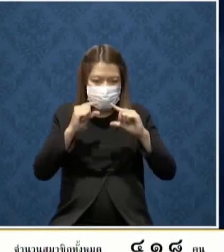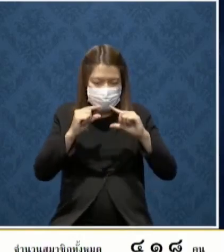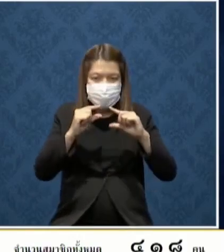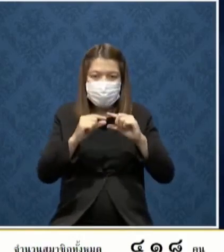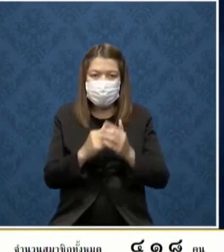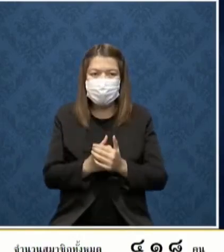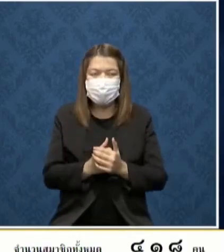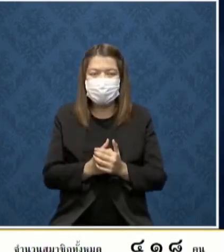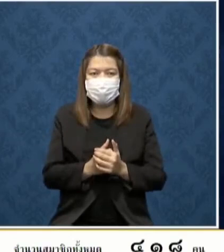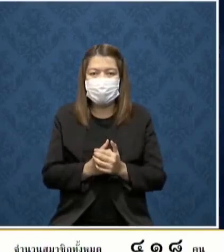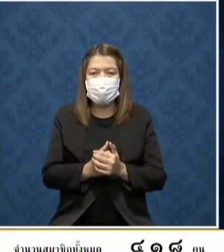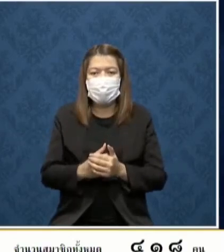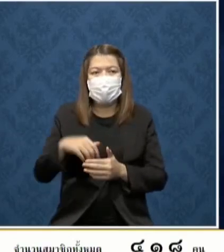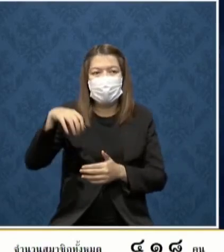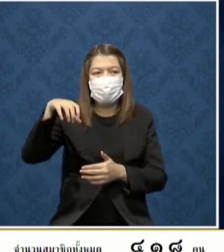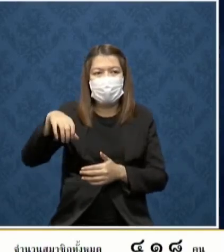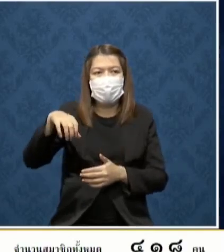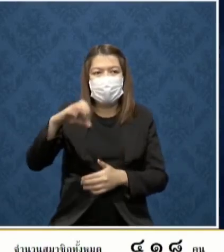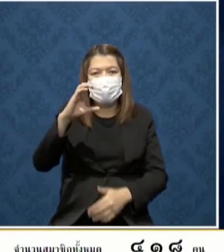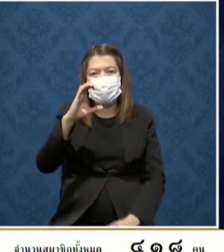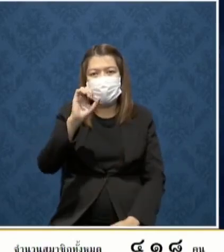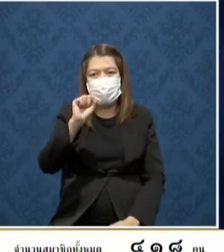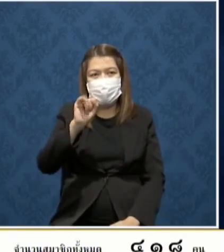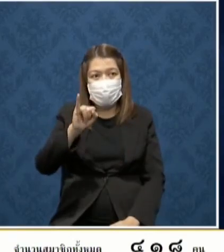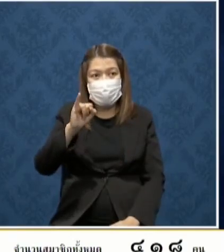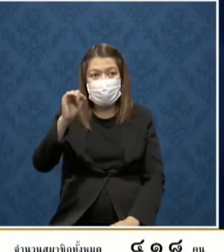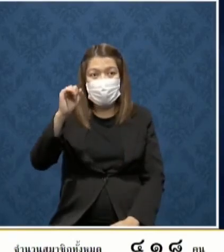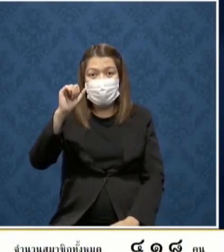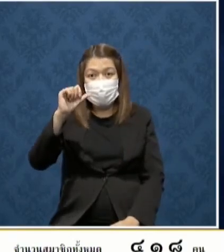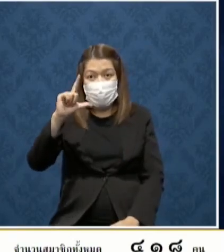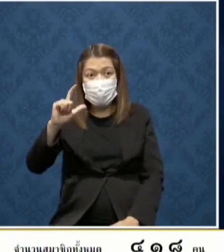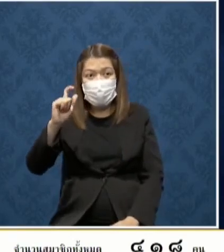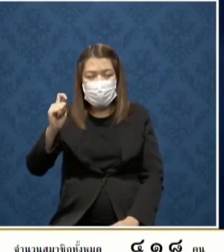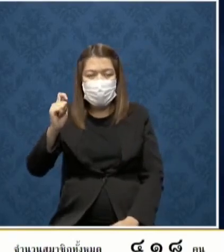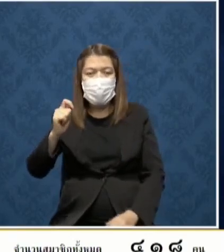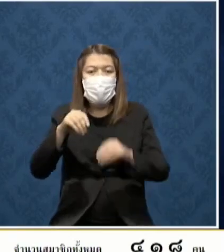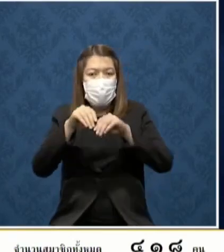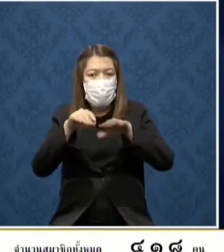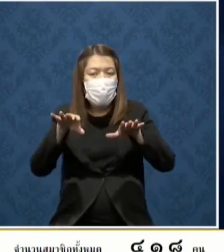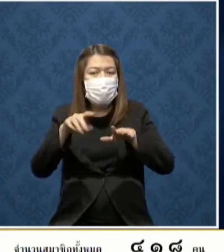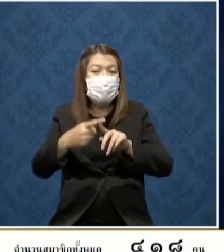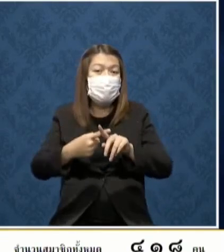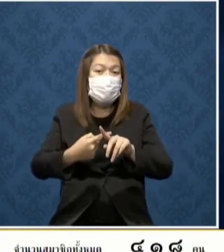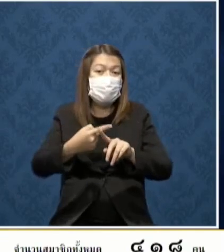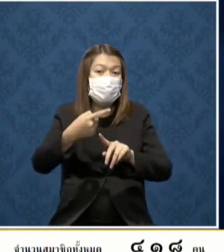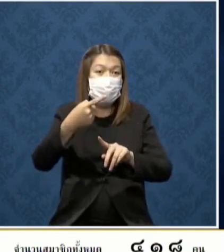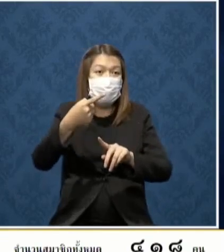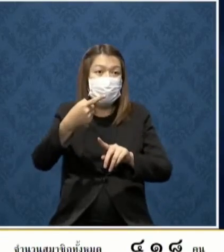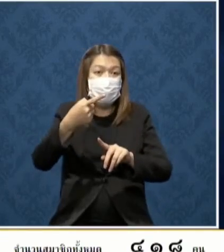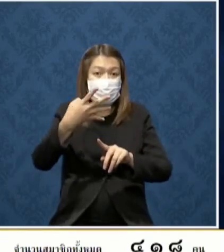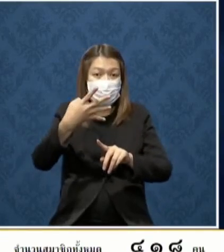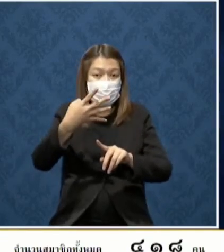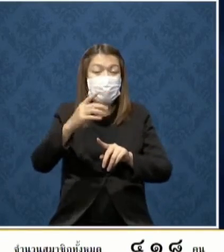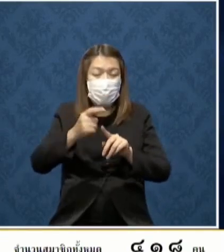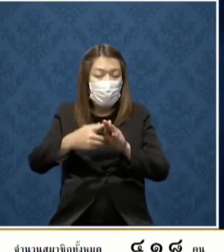ั ทางเพศ CSI LAั ได้ออกมาโสในวนที่ 4 มกราคมครับโดยแสดงเอกสาร ก็